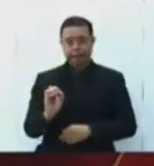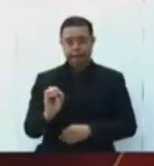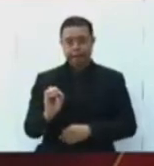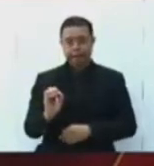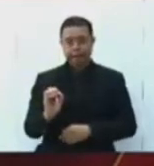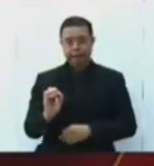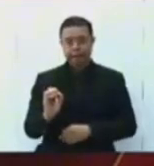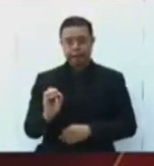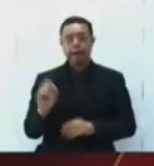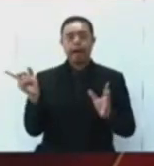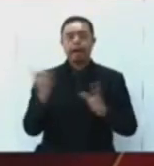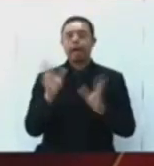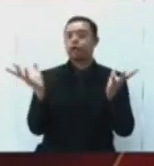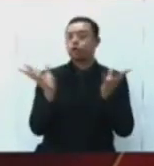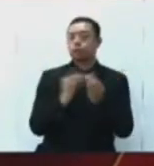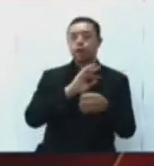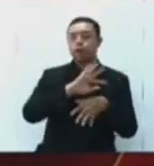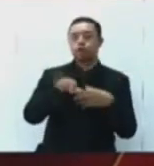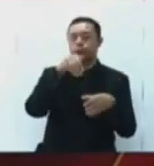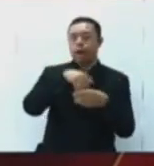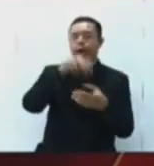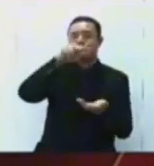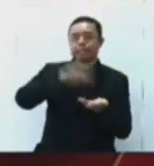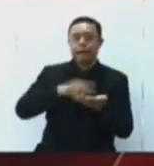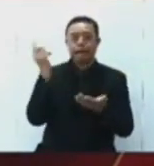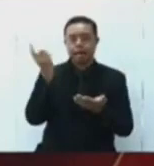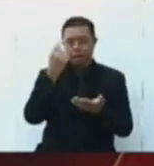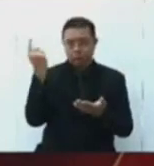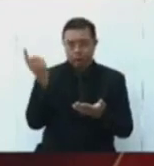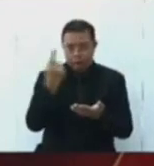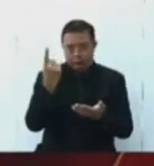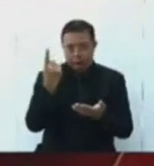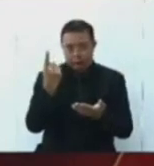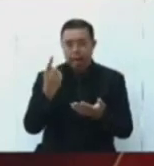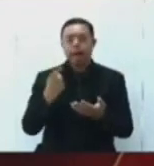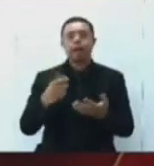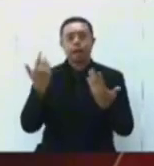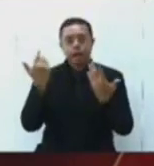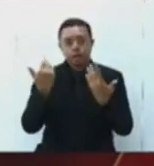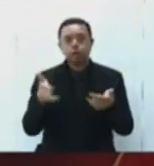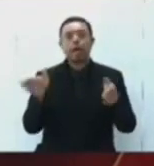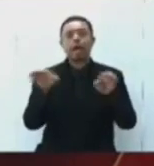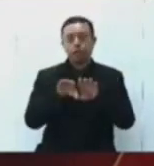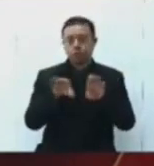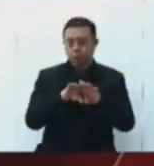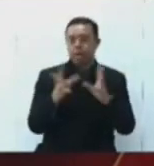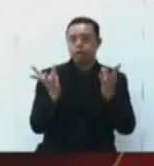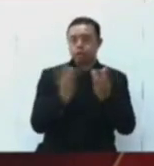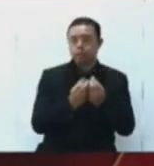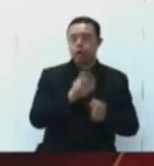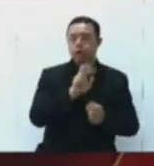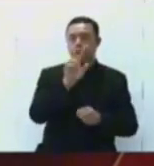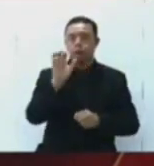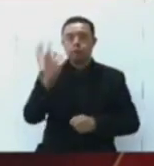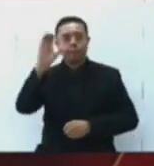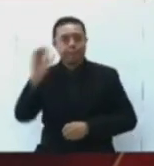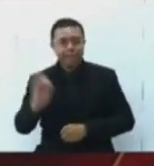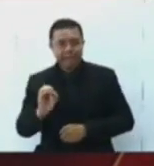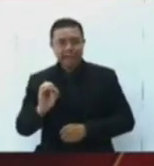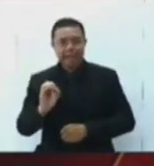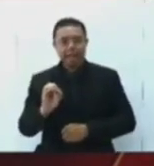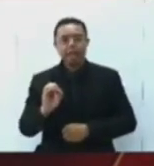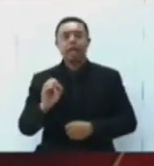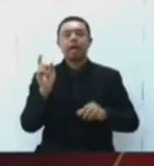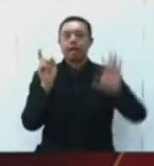58,59% dari total suara sah nasal menenuhi sedikitnya 20%